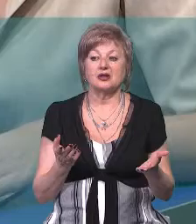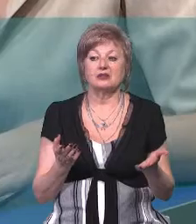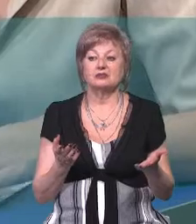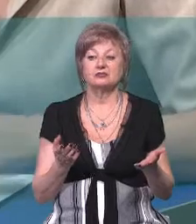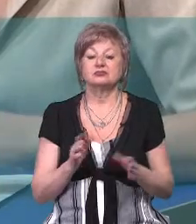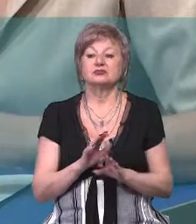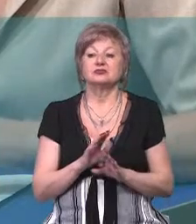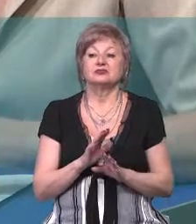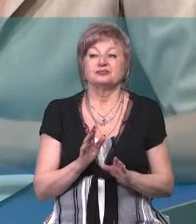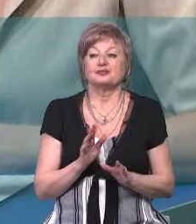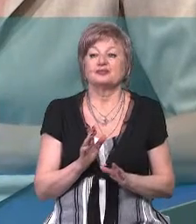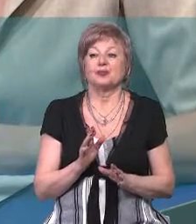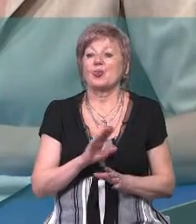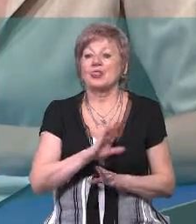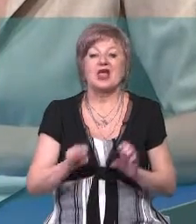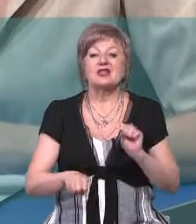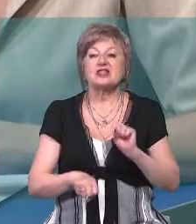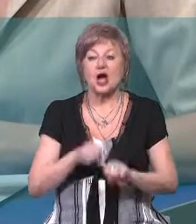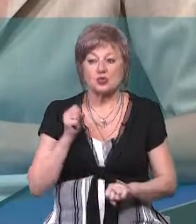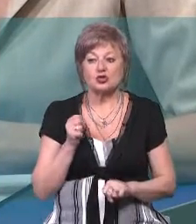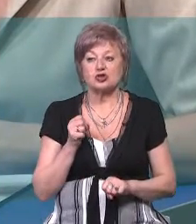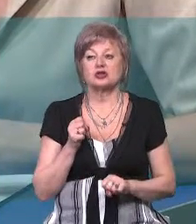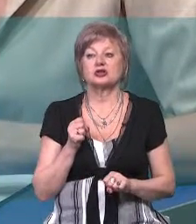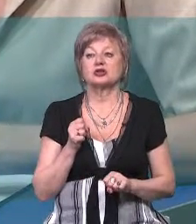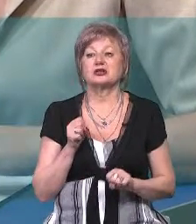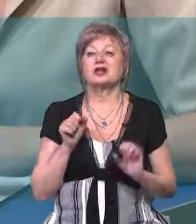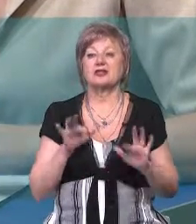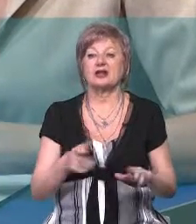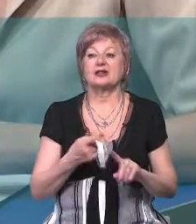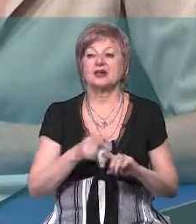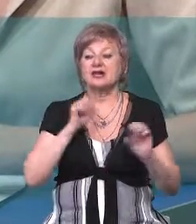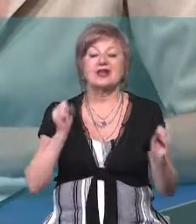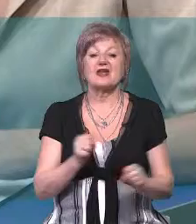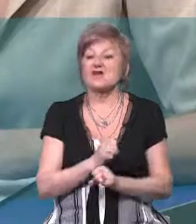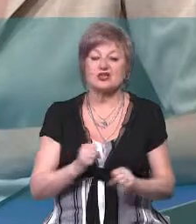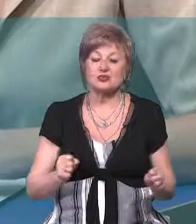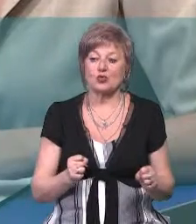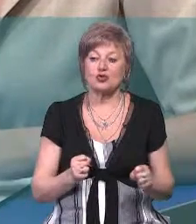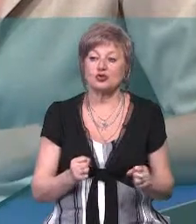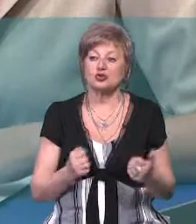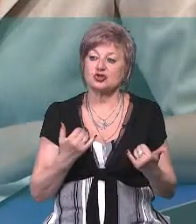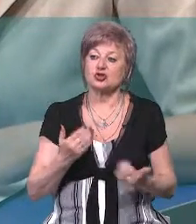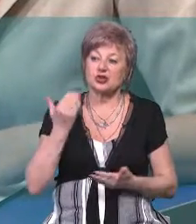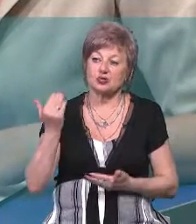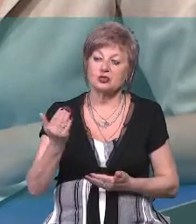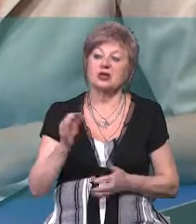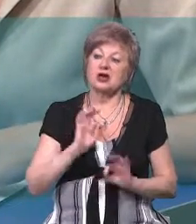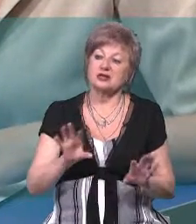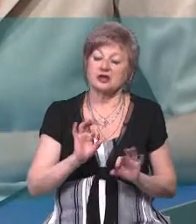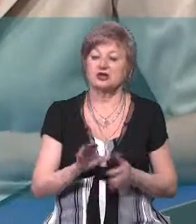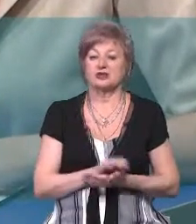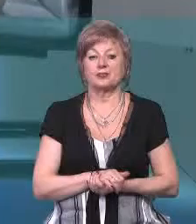тобто не порушено ніякої справи, тому що це неможливо на даному разі. Хай колега скаже. Пан Володимире,